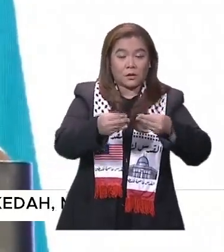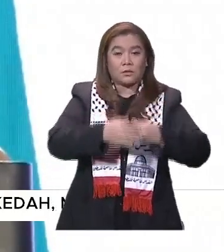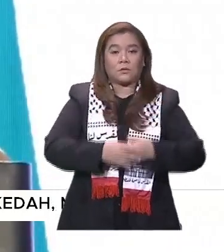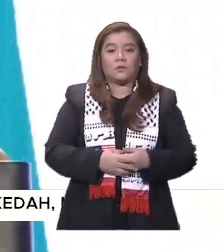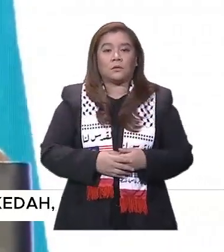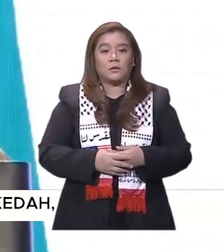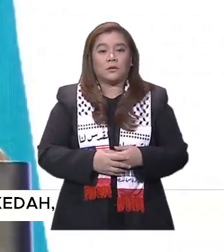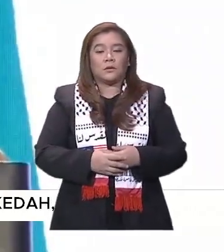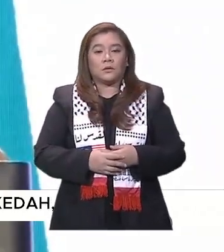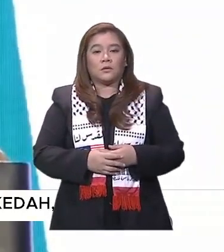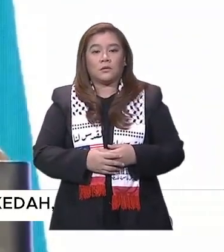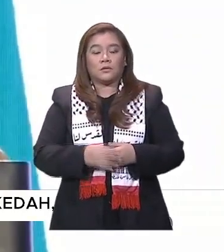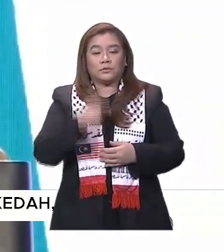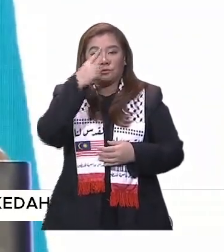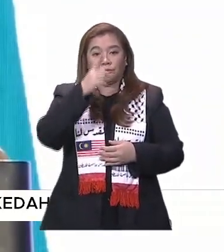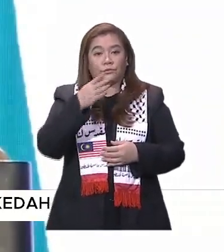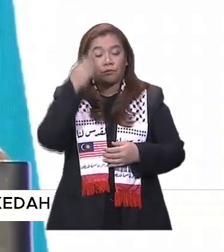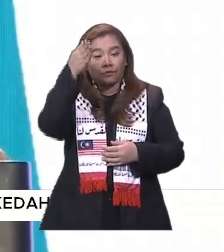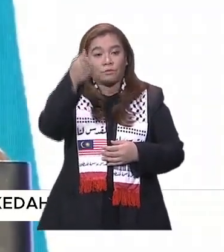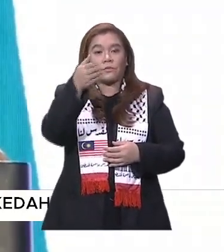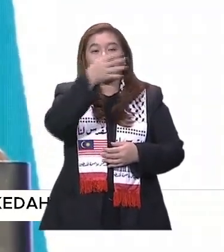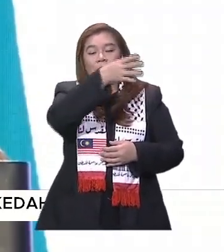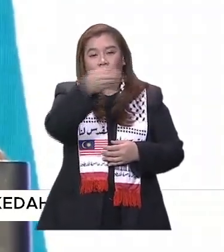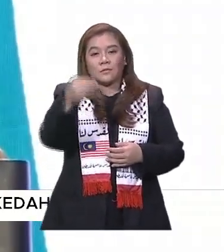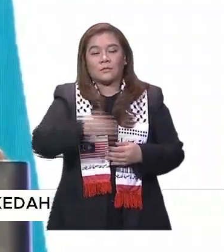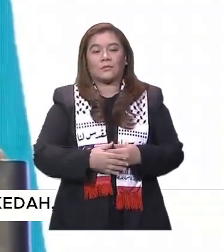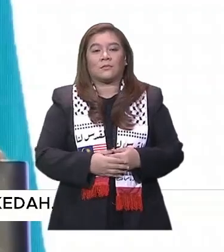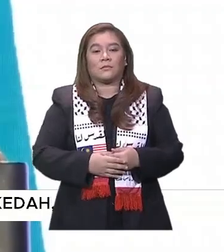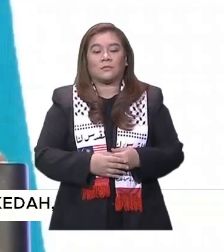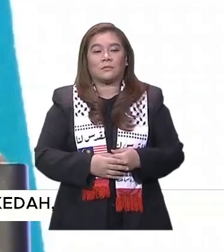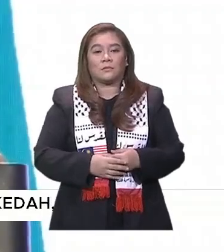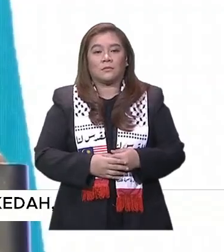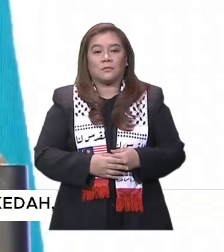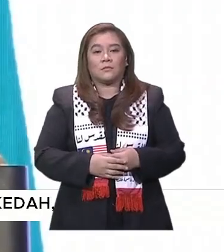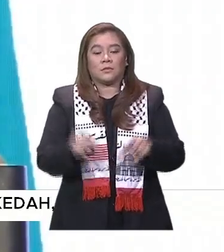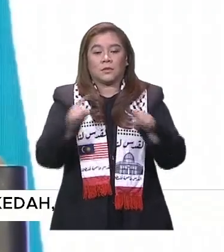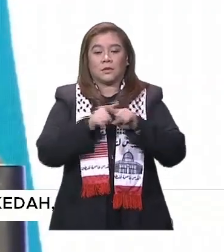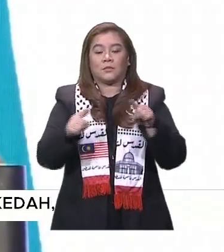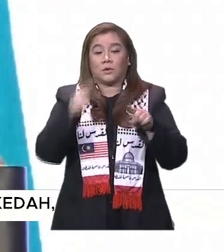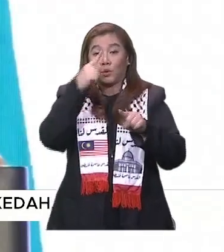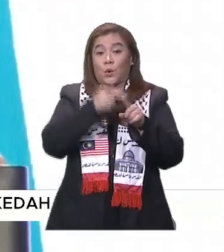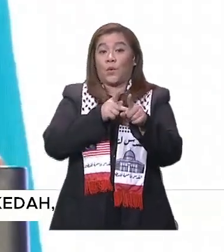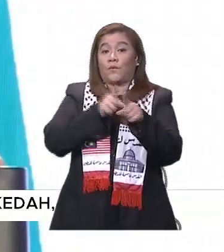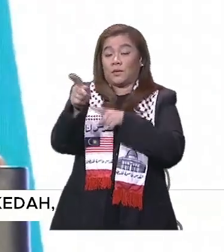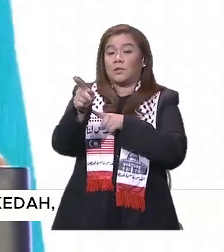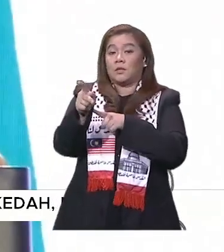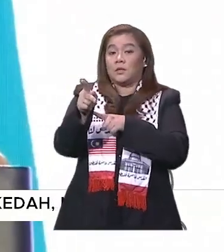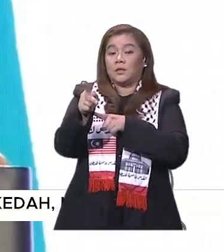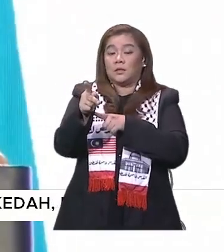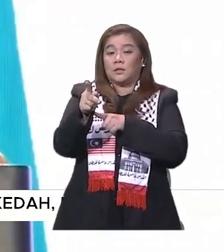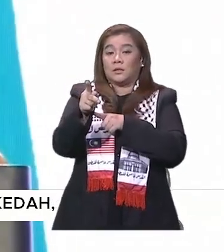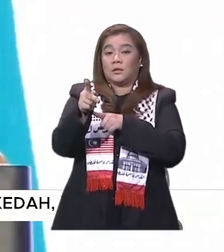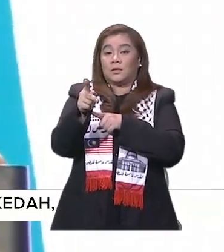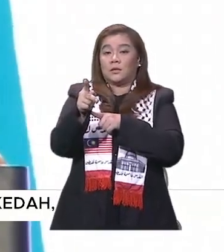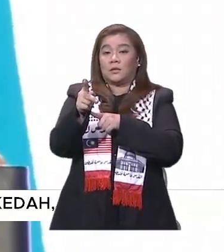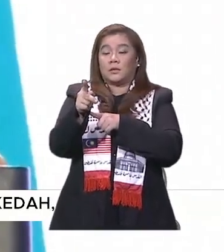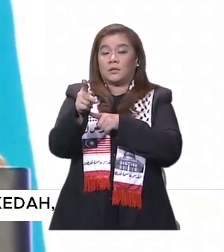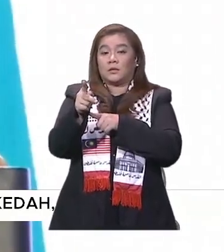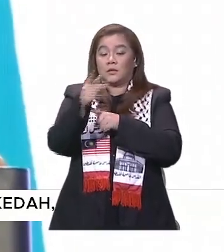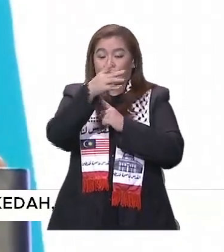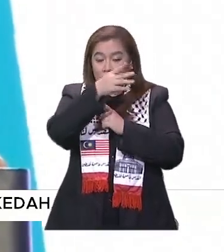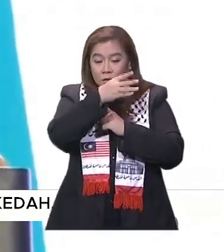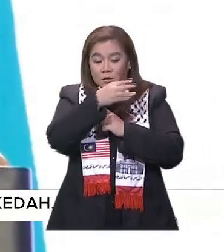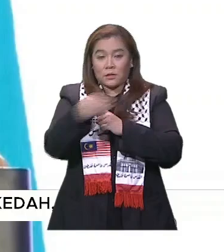we will discuss further, I understand, but for the professionals and